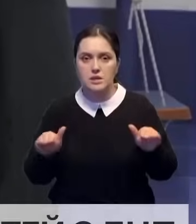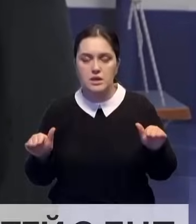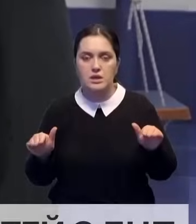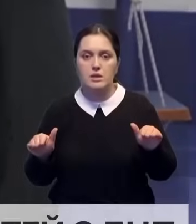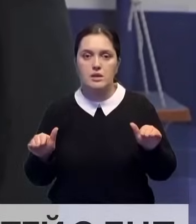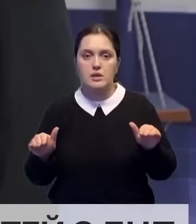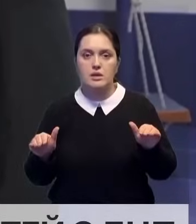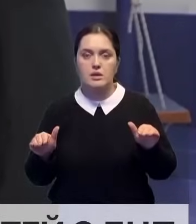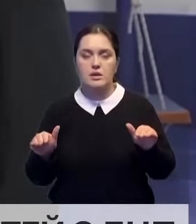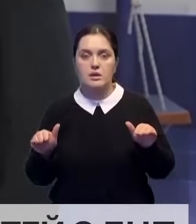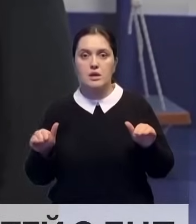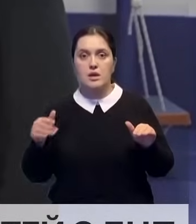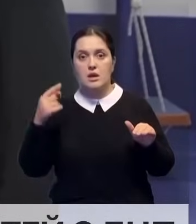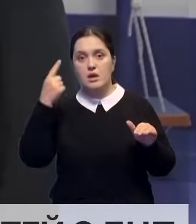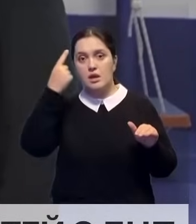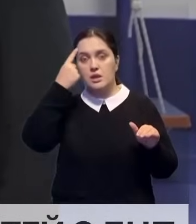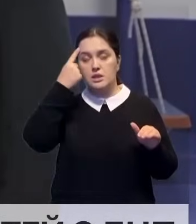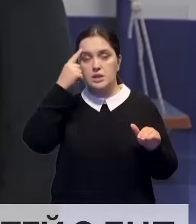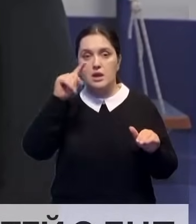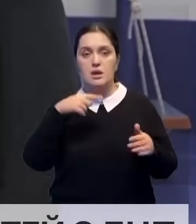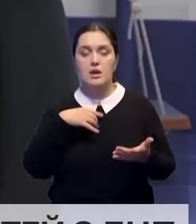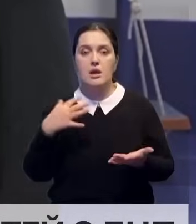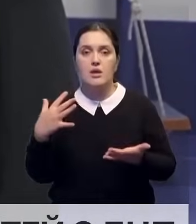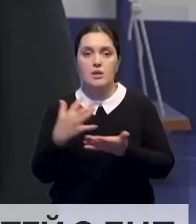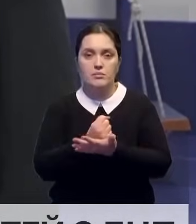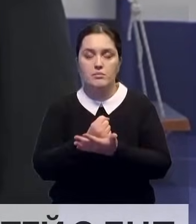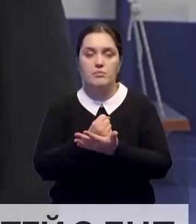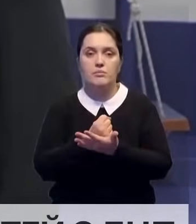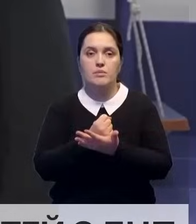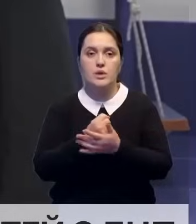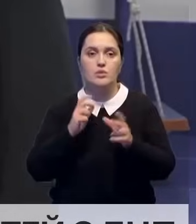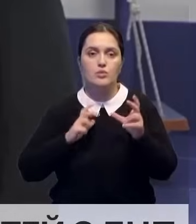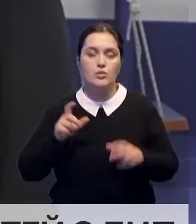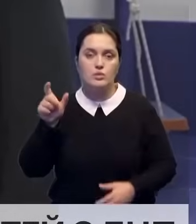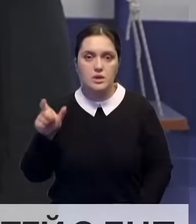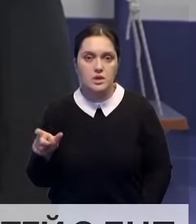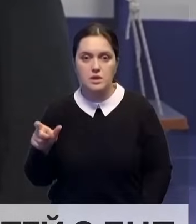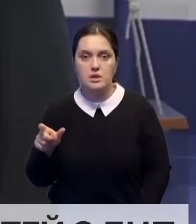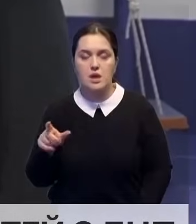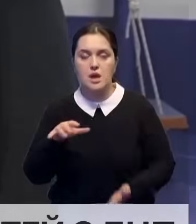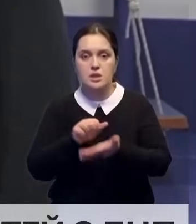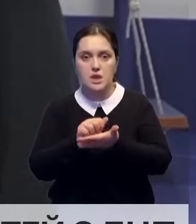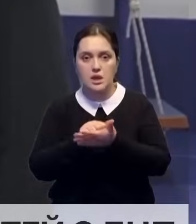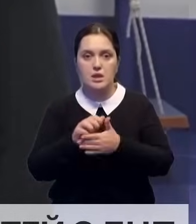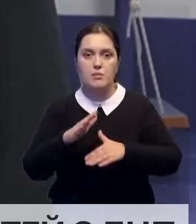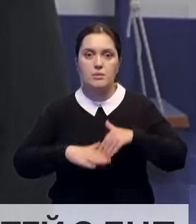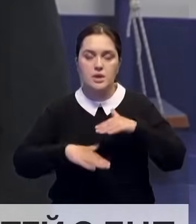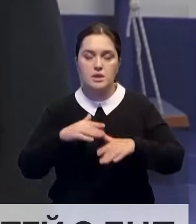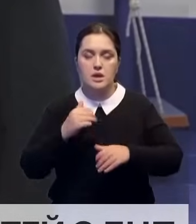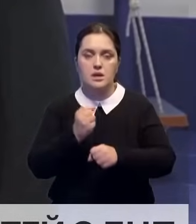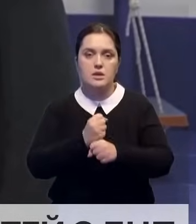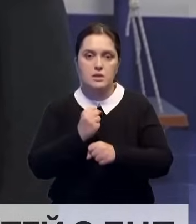поэтому вот эта идея нам пришла, и мы начали со студентами, со своими студентами на занятиях, на практических занятиях